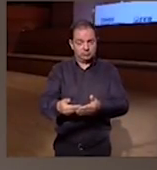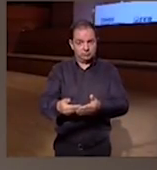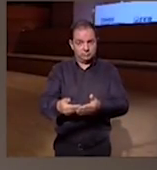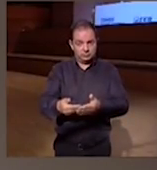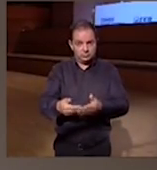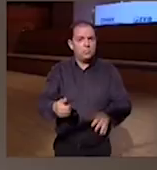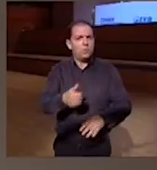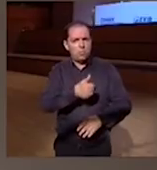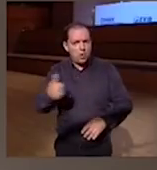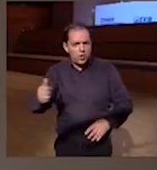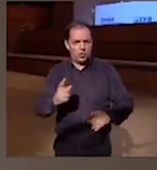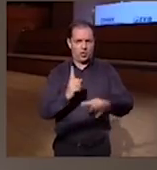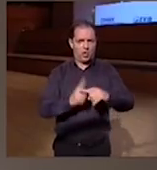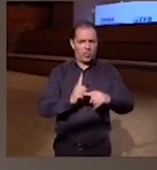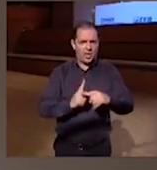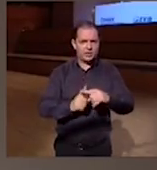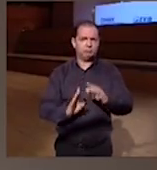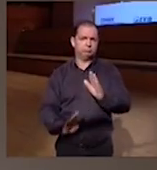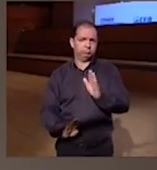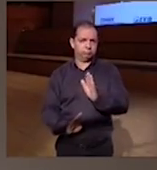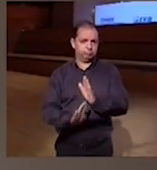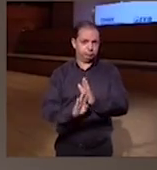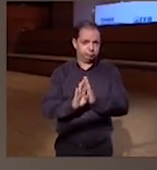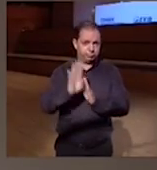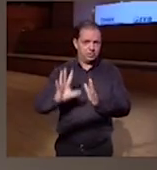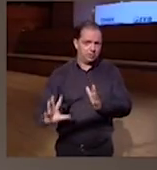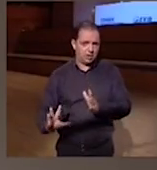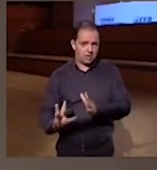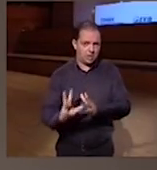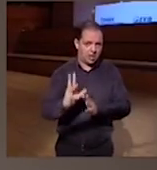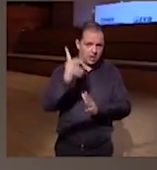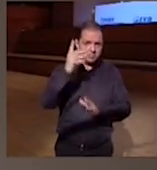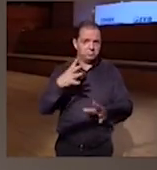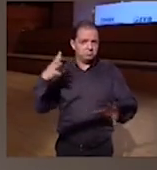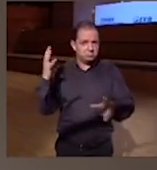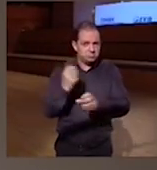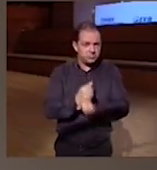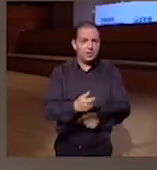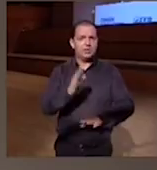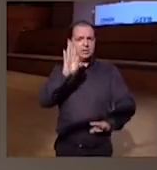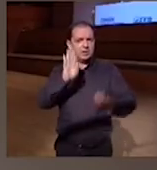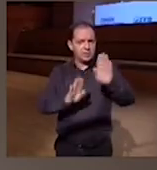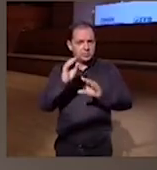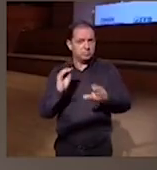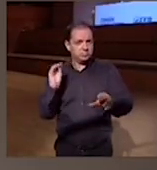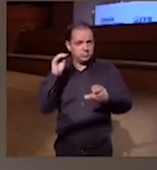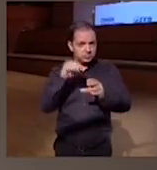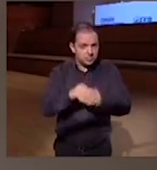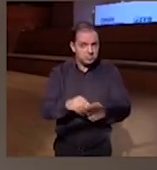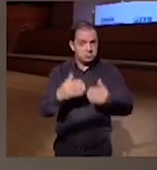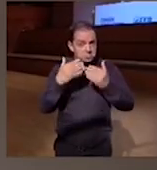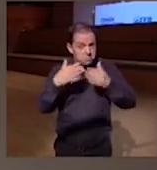της σε θετικούς ρυθμούς ανάπτυξης, ούτε και την επιστροφή της στις αγορές μόνο.